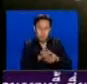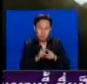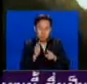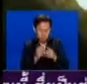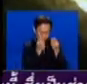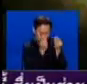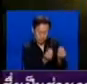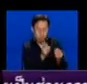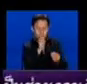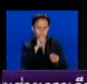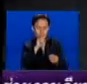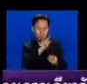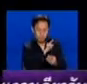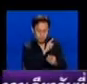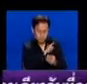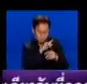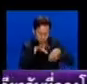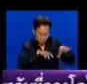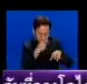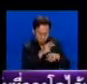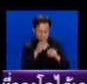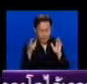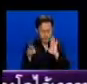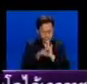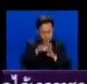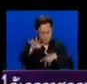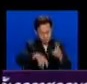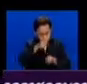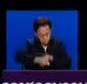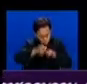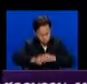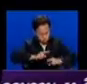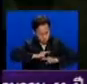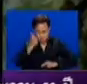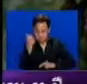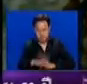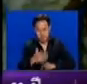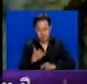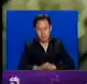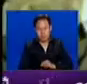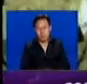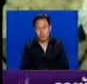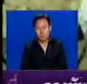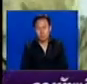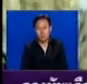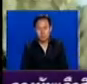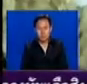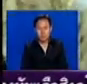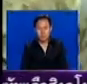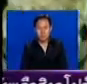ารส่วนตำบลบางดีได้เข้าไปดูแลเพื่อไม่ให้ชาวบ้านเข้าไปขุดค้นแล้ว ท่านไม่ต้องเครียดมากเลย